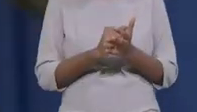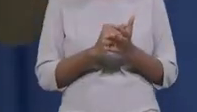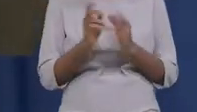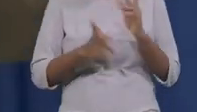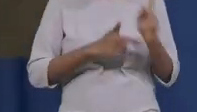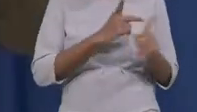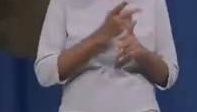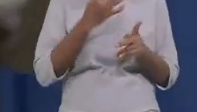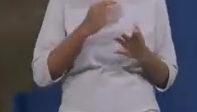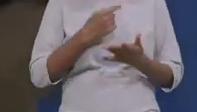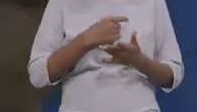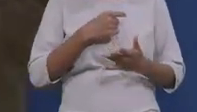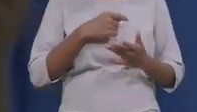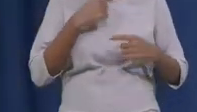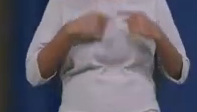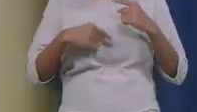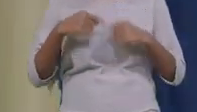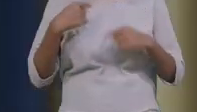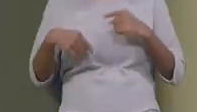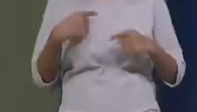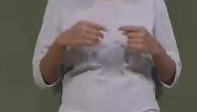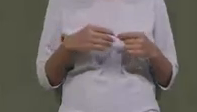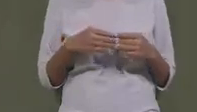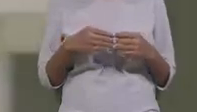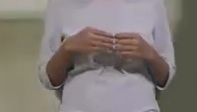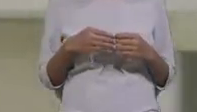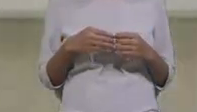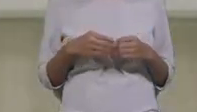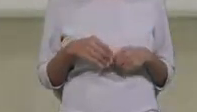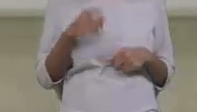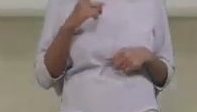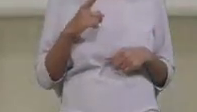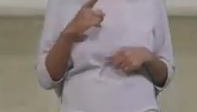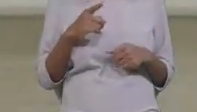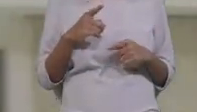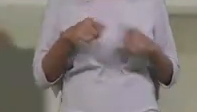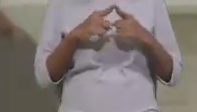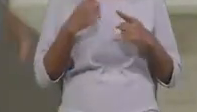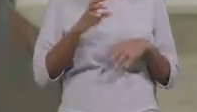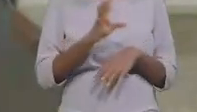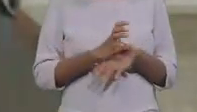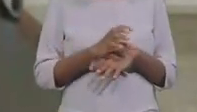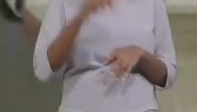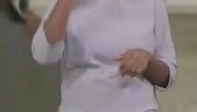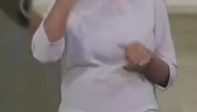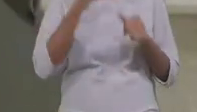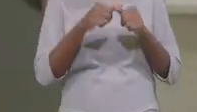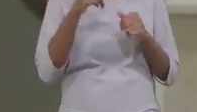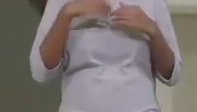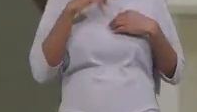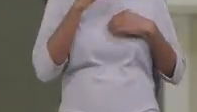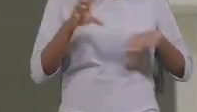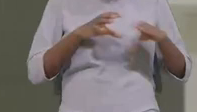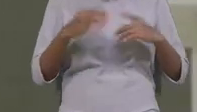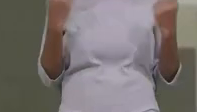cela, à cause de cette discussion, que vous pouvez appeler donc argumentaire, vous allez à l'église, vous